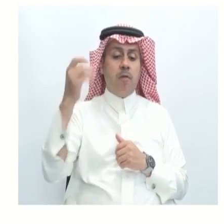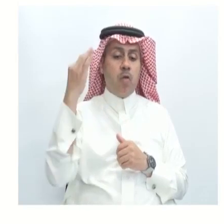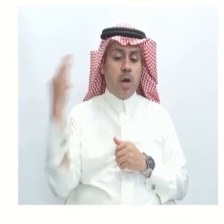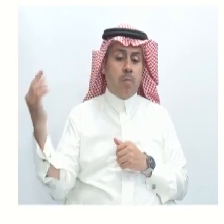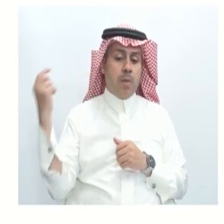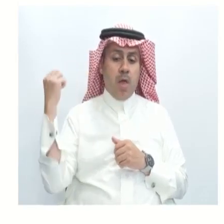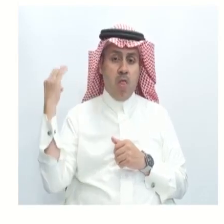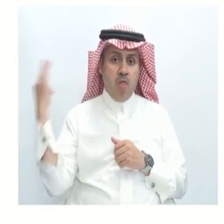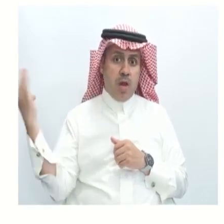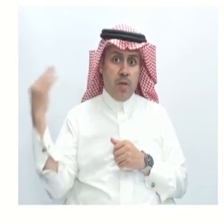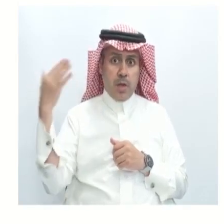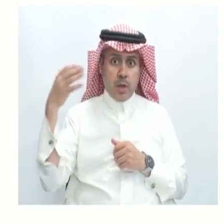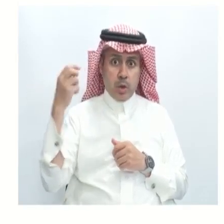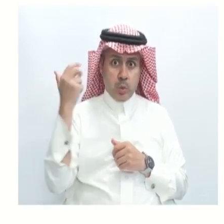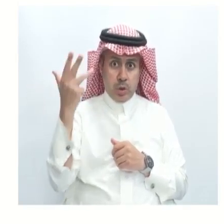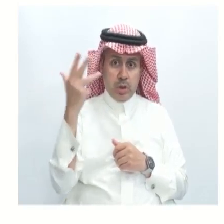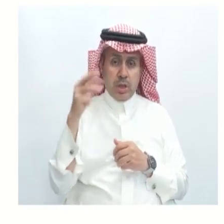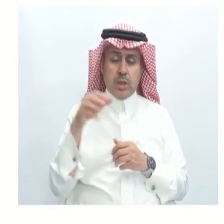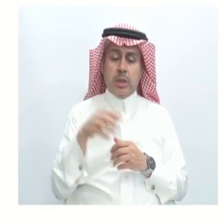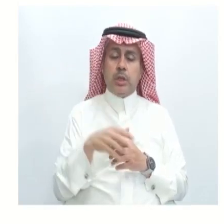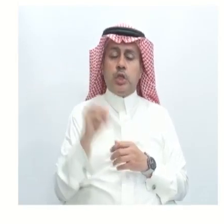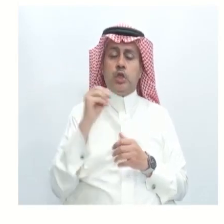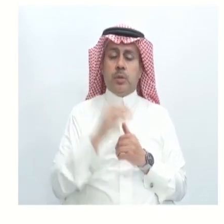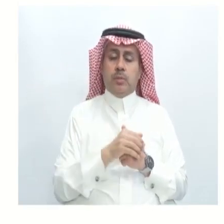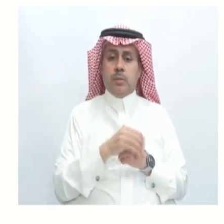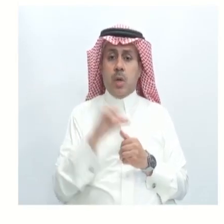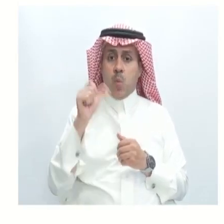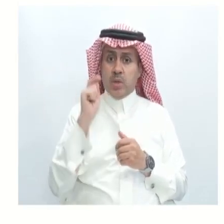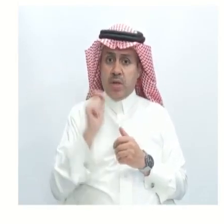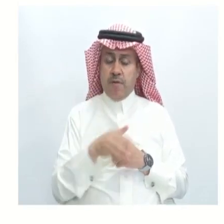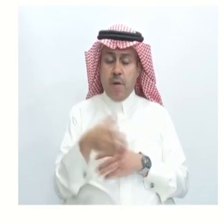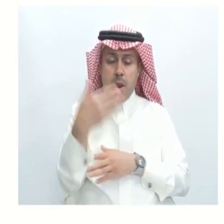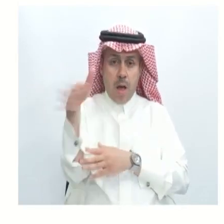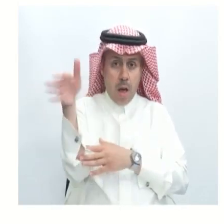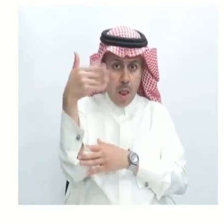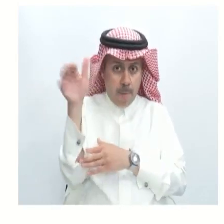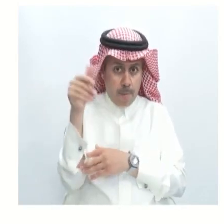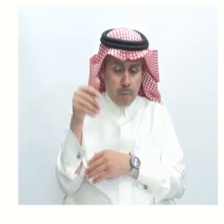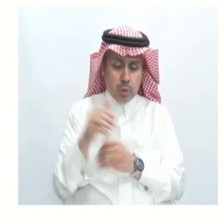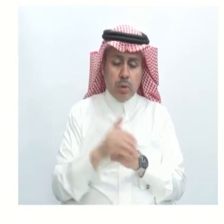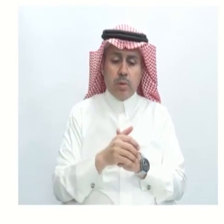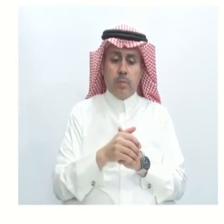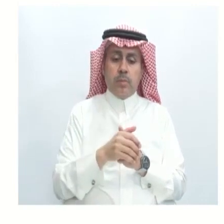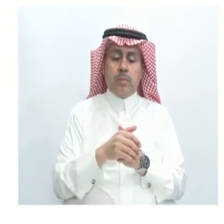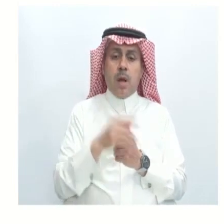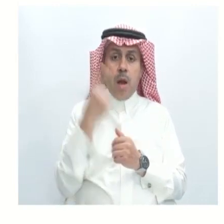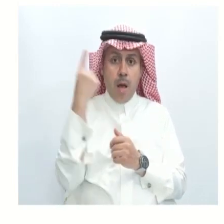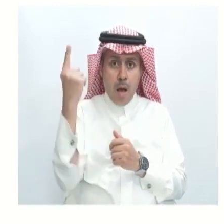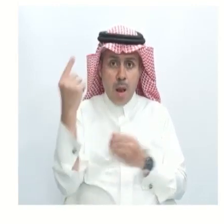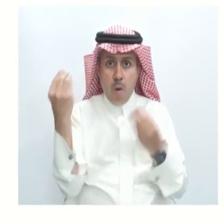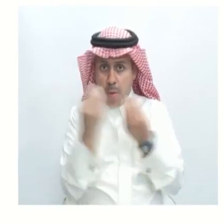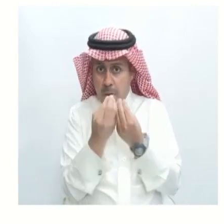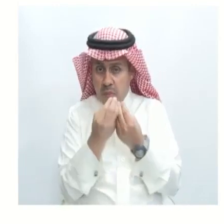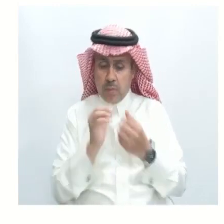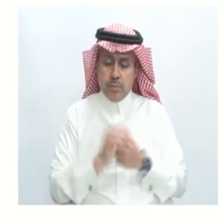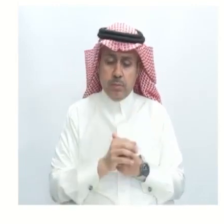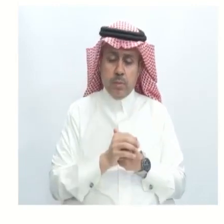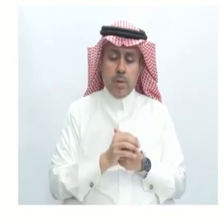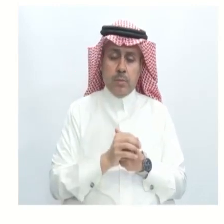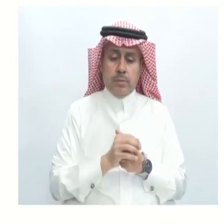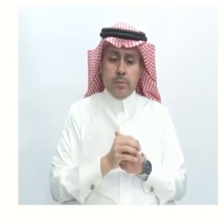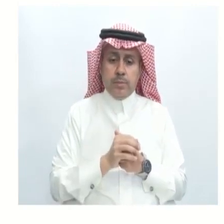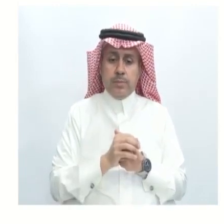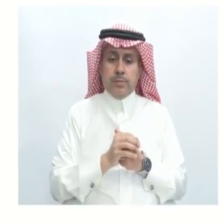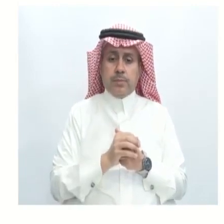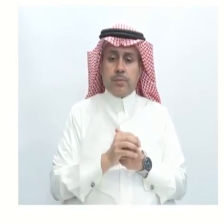حيث وصف العلم الوطني والوصول المتعلقه برفي العالم الوطني هذه من الاشياء الموجوده ومضمنه